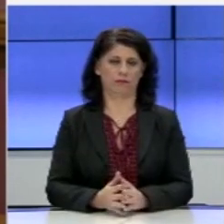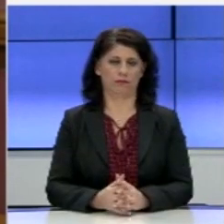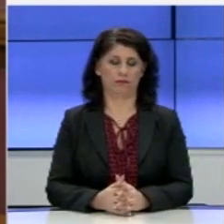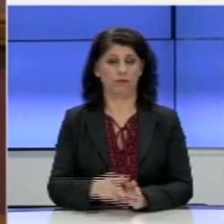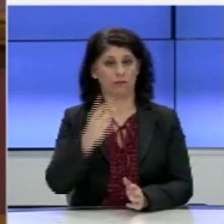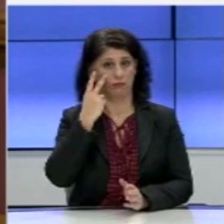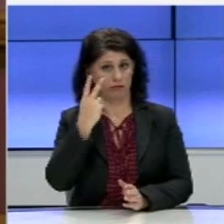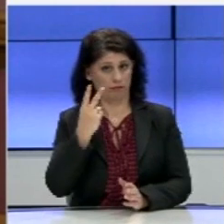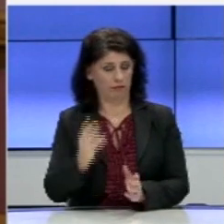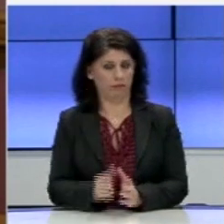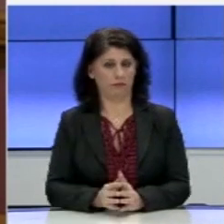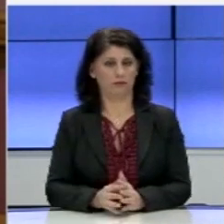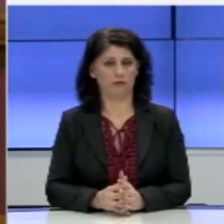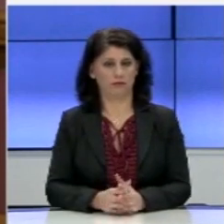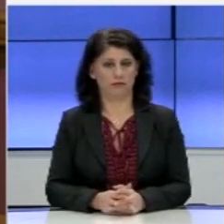Δείτε τώρα.